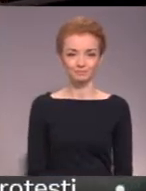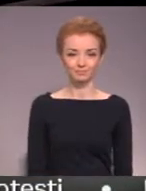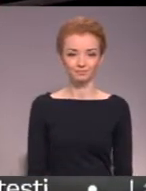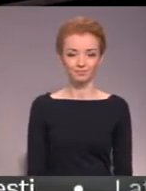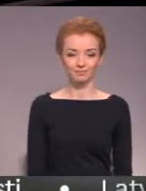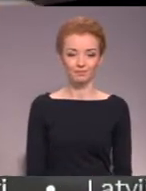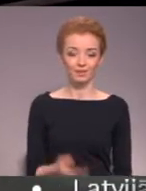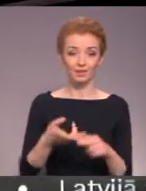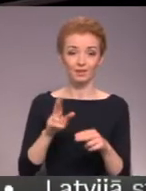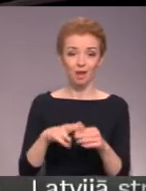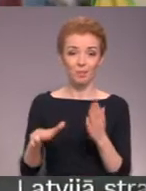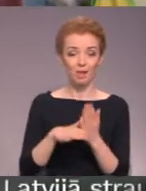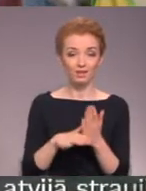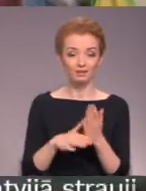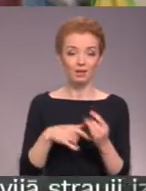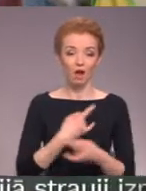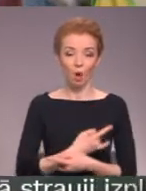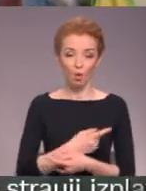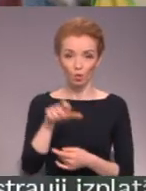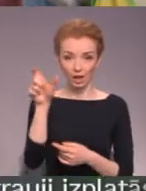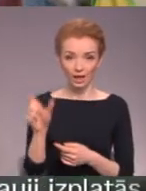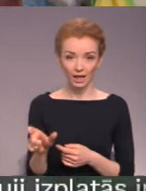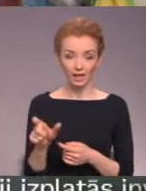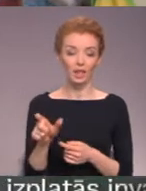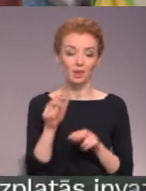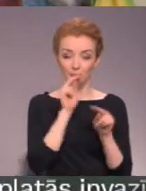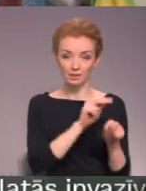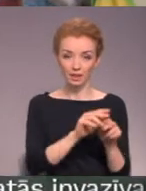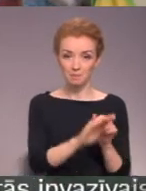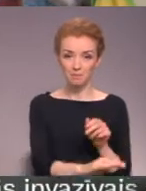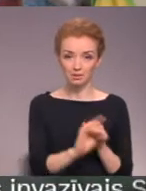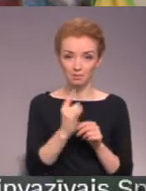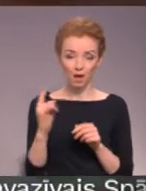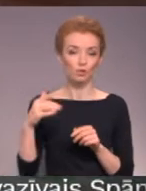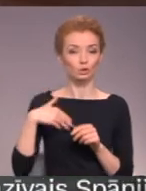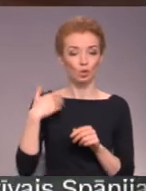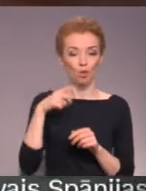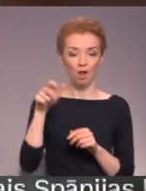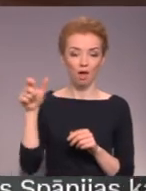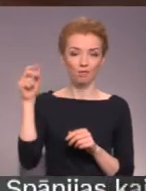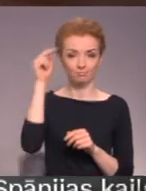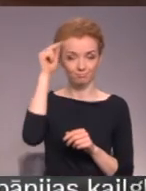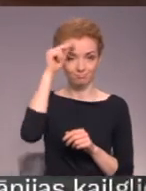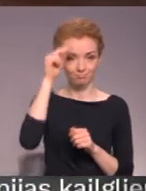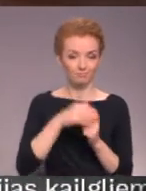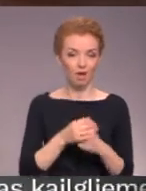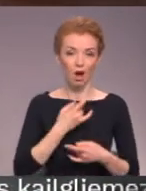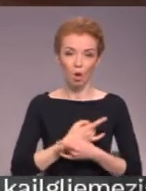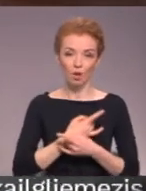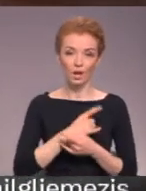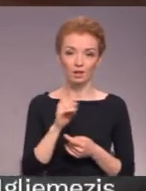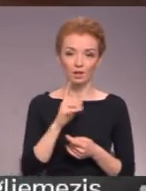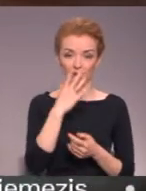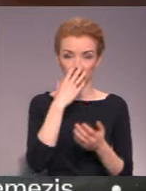Nu tad nāca palīga auklīte, kura darbojās ar mazām meitenēm, un tad skolnieki mācījās. Auklīte ir katrai SOS bērnu